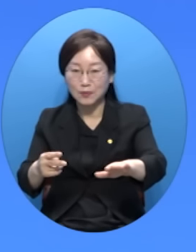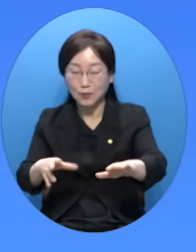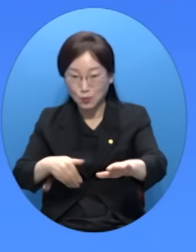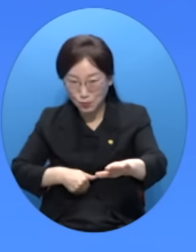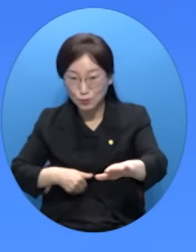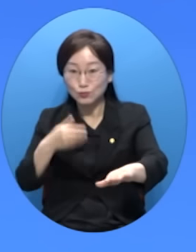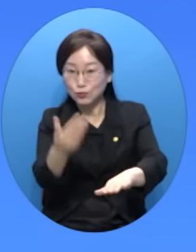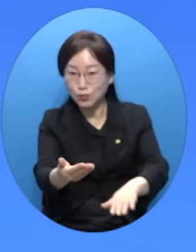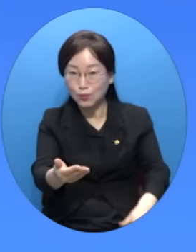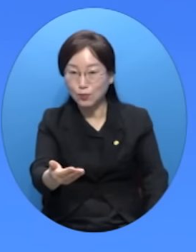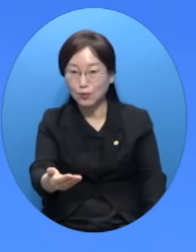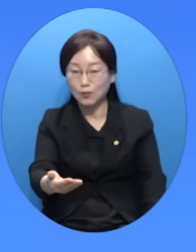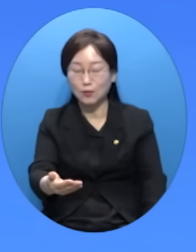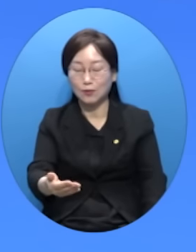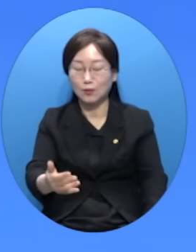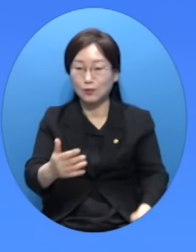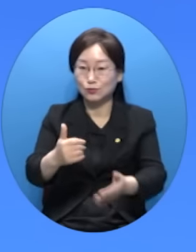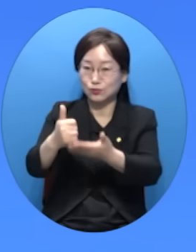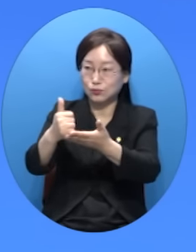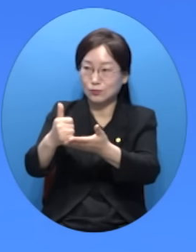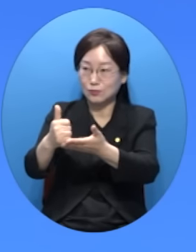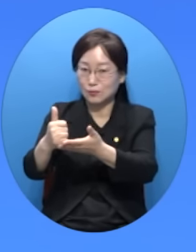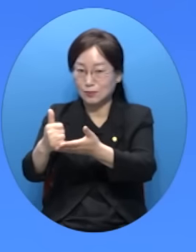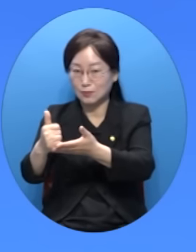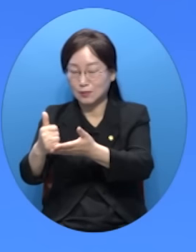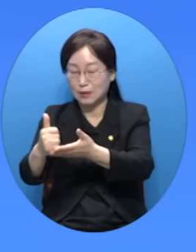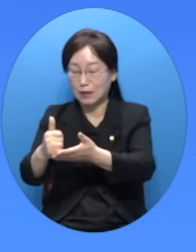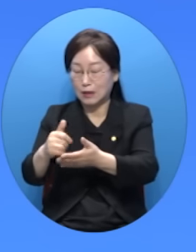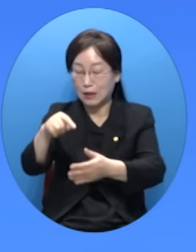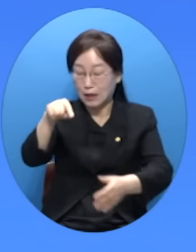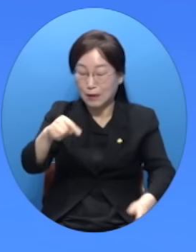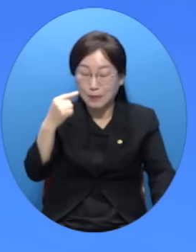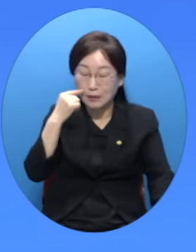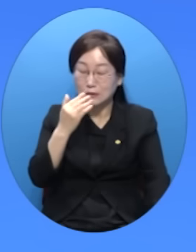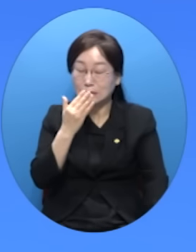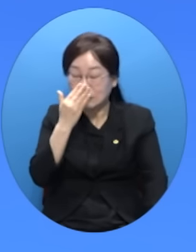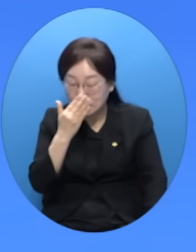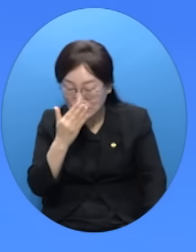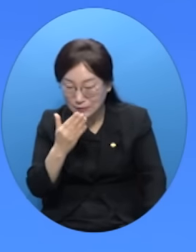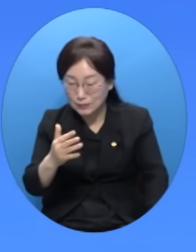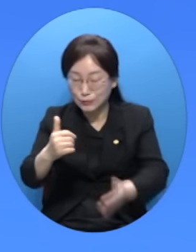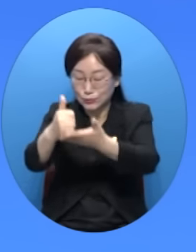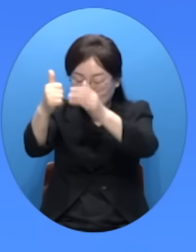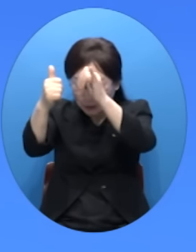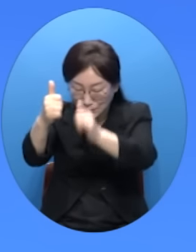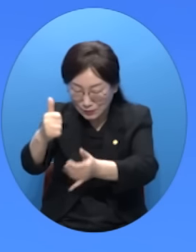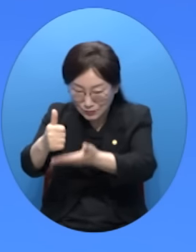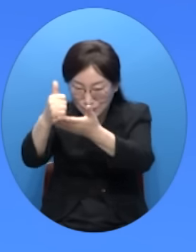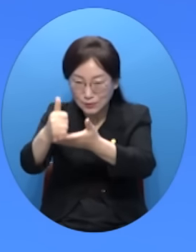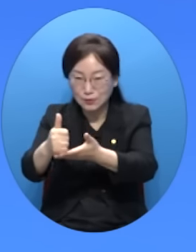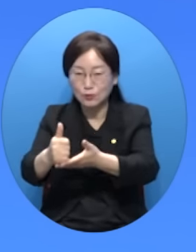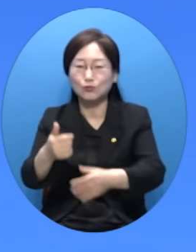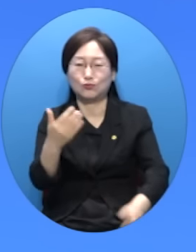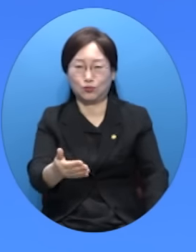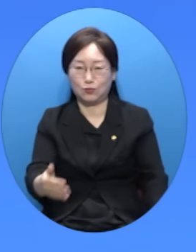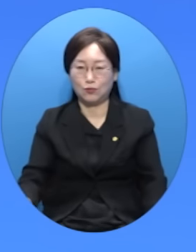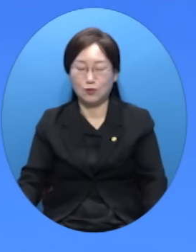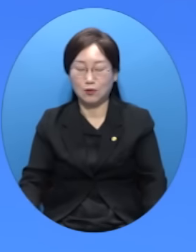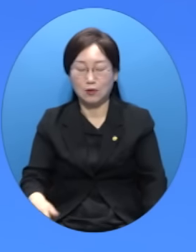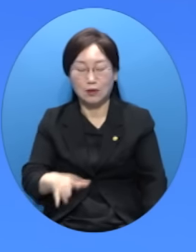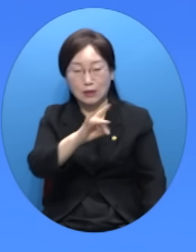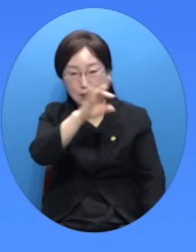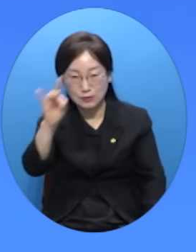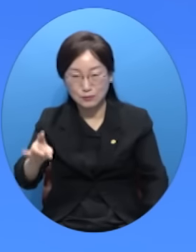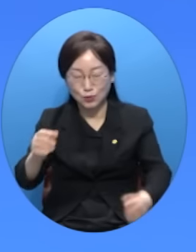굶주리기도 하셔서 주 앞에 깨어지고 낮아져 주님만 섬기게 하시고 광야길 갈 때 때때로 은혜의 만날